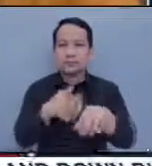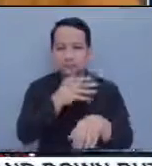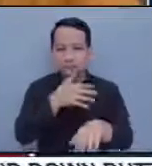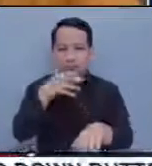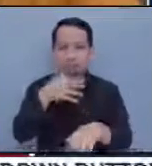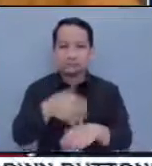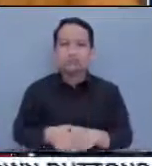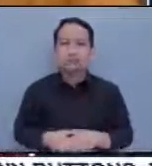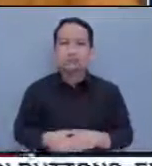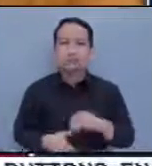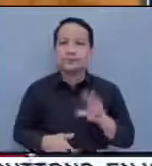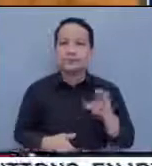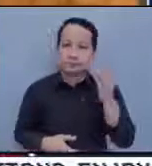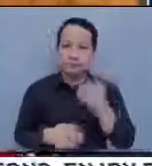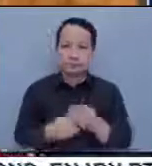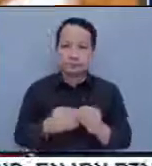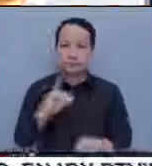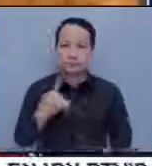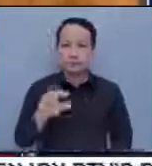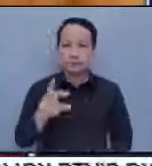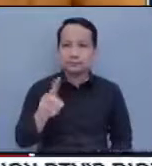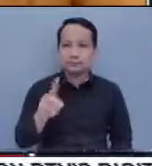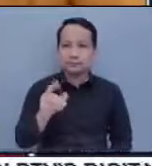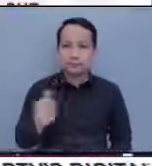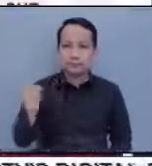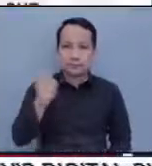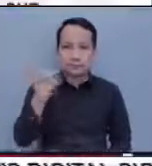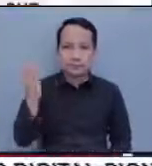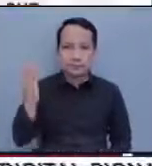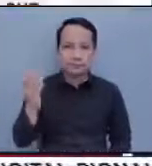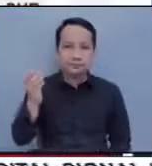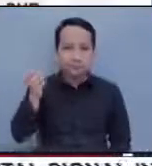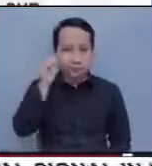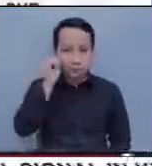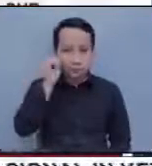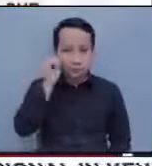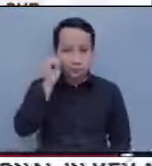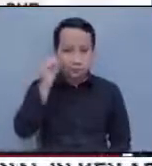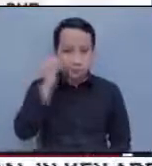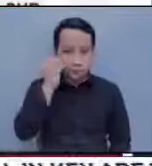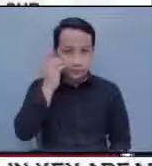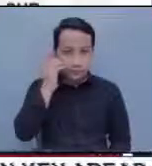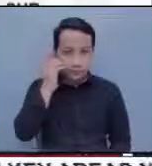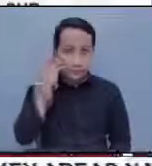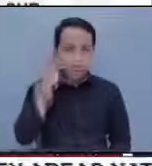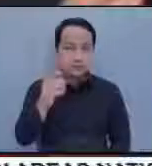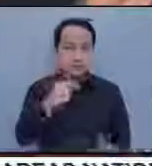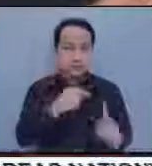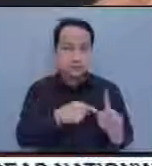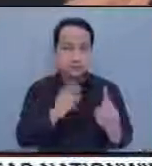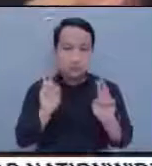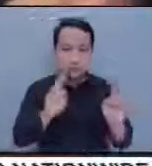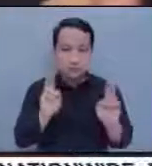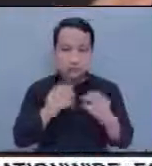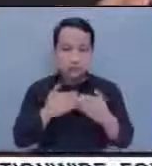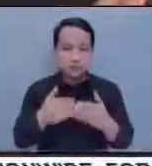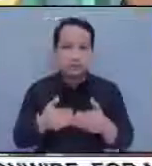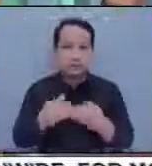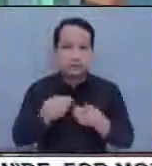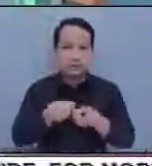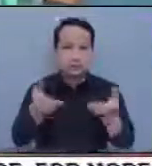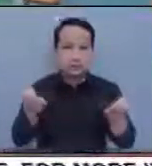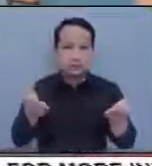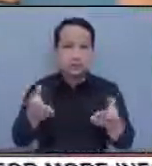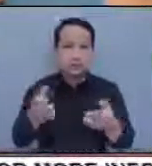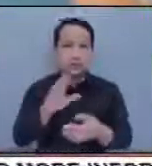niyan, giit naman ni DSWD spokesperson Director Irene Dumlao, sa loob ng buwang ito, inaasang masisimulan na rin ang pamamahagi ng